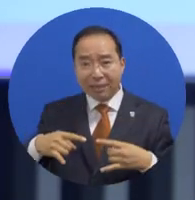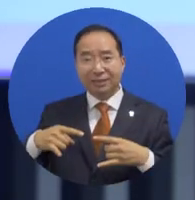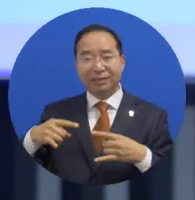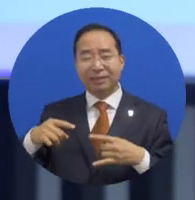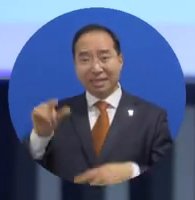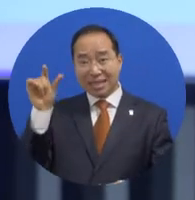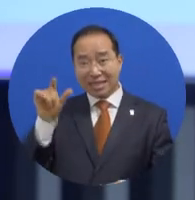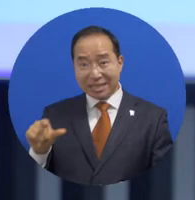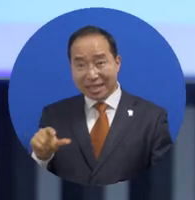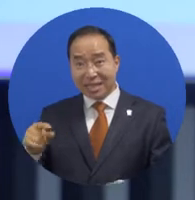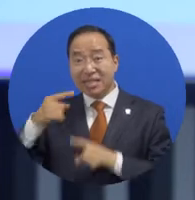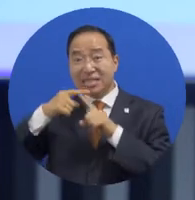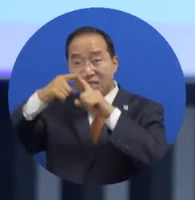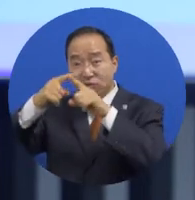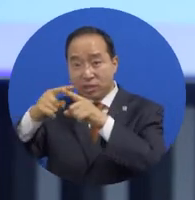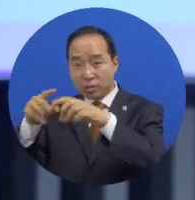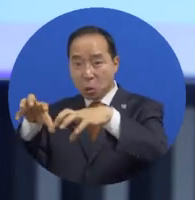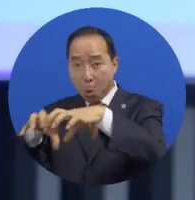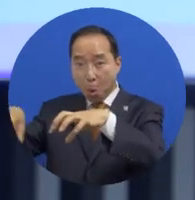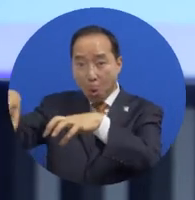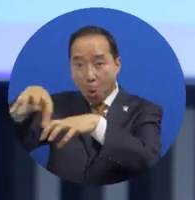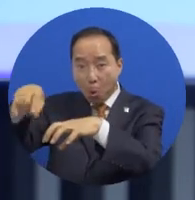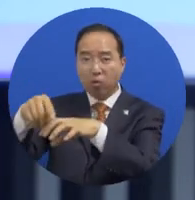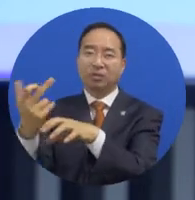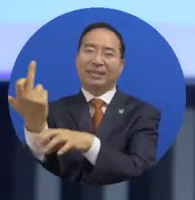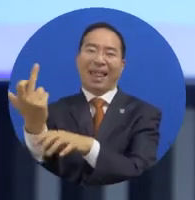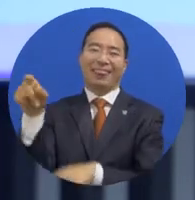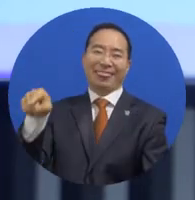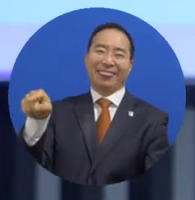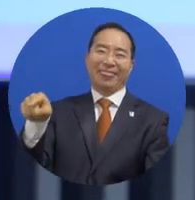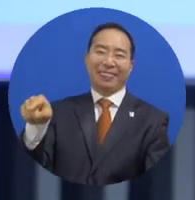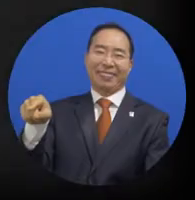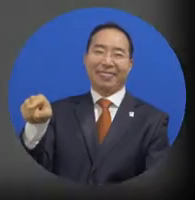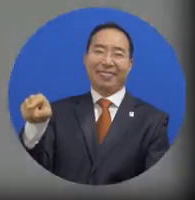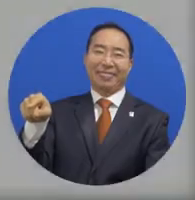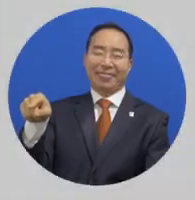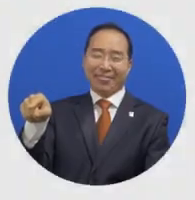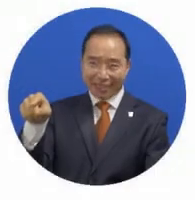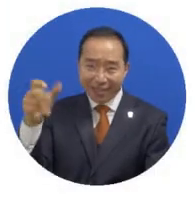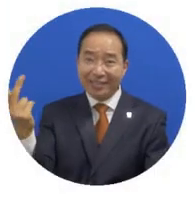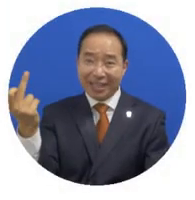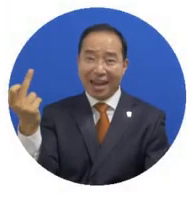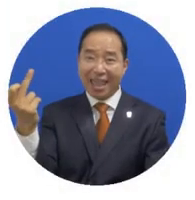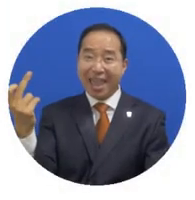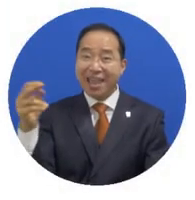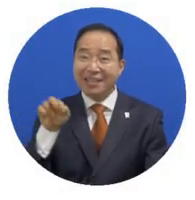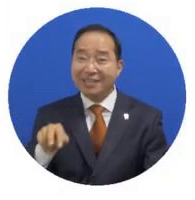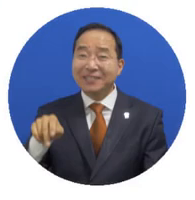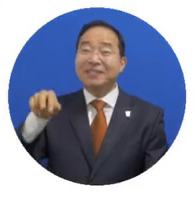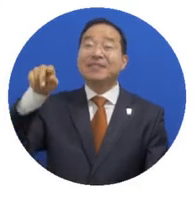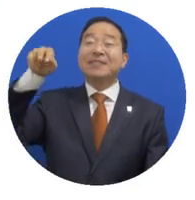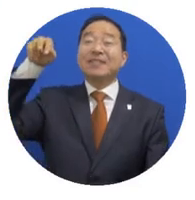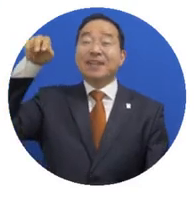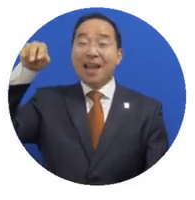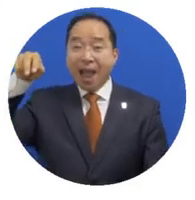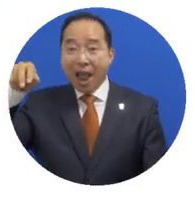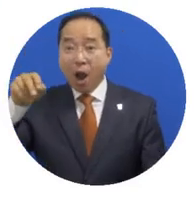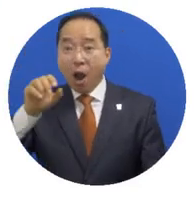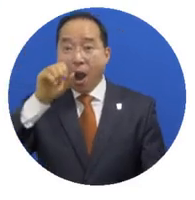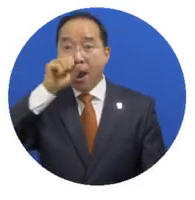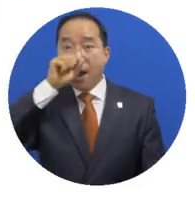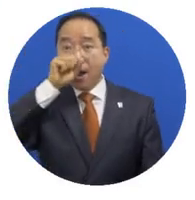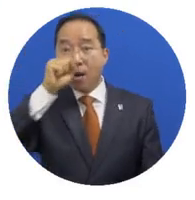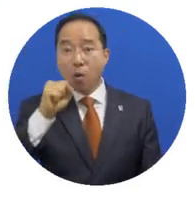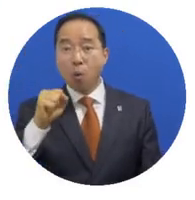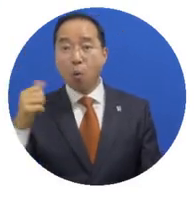이태리, 스위스가 국경을 다 이렇게 접하고 있는 산인데요. 여기 올라갔더니 정말 천국이 따로